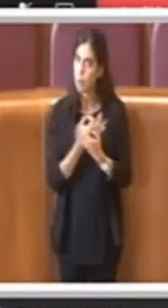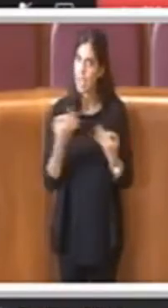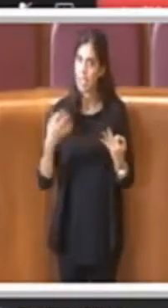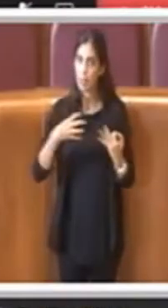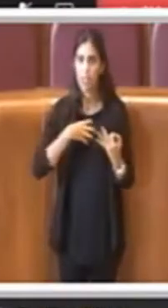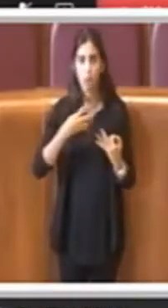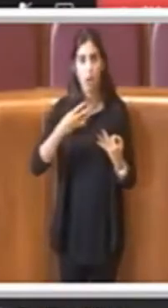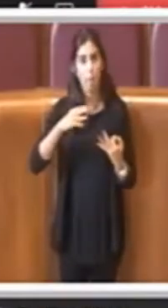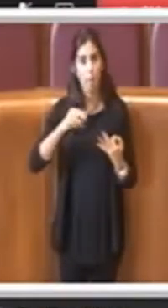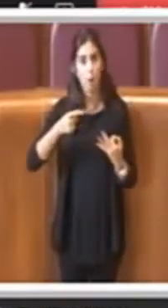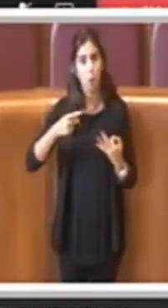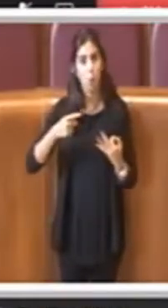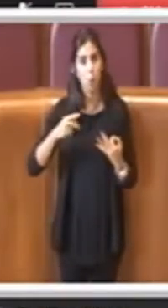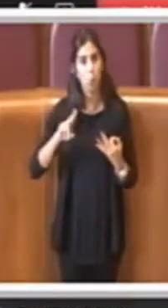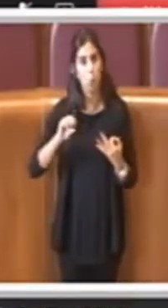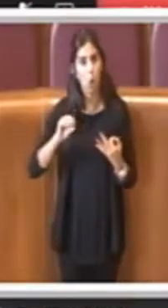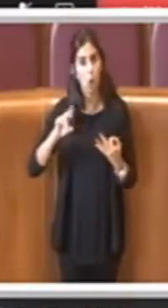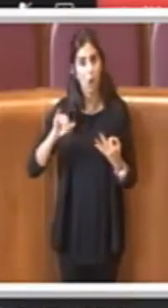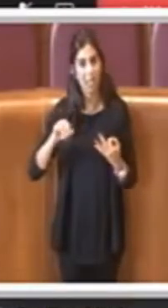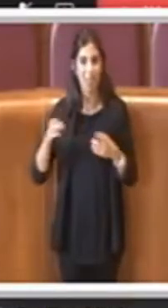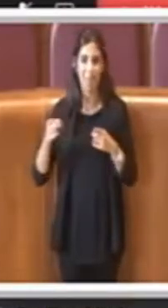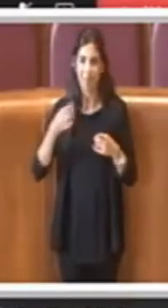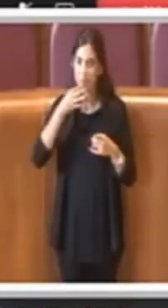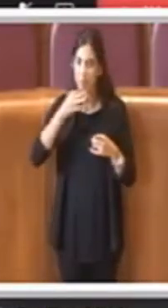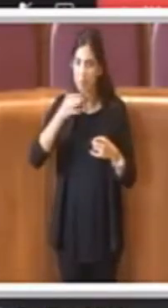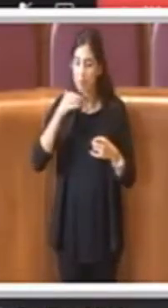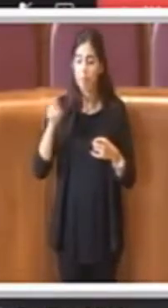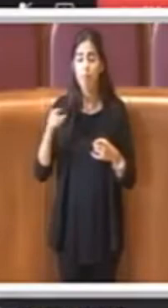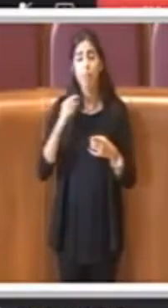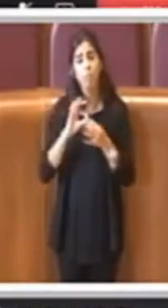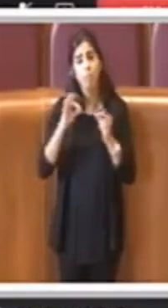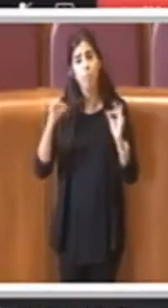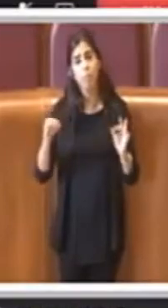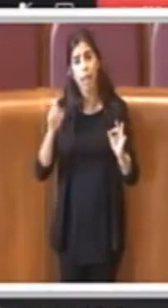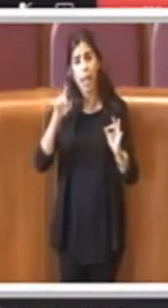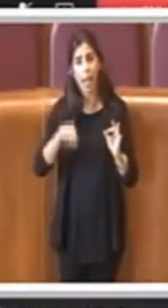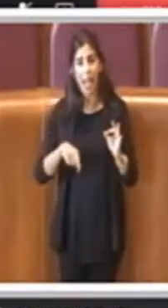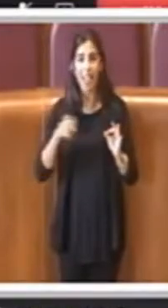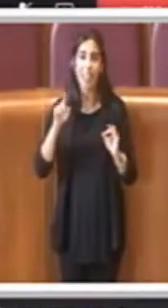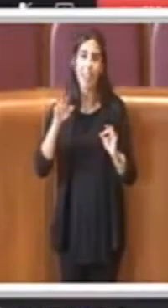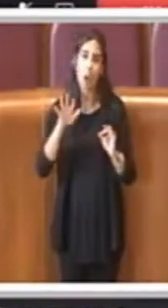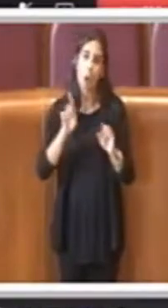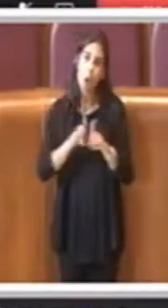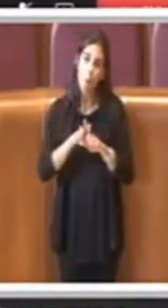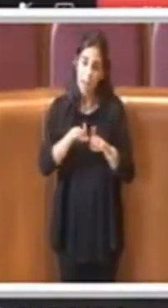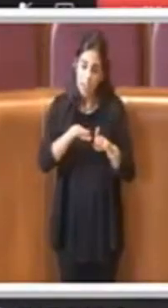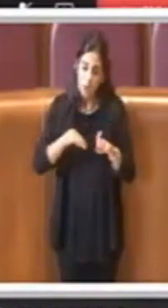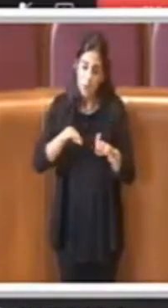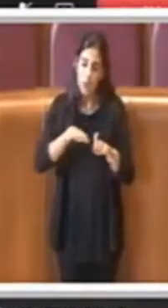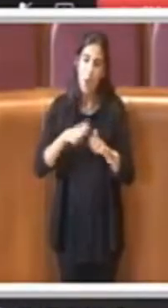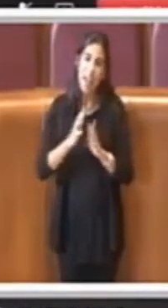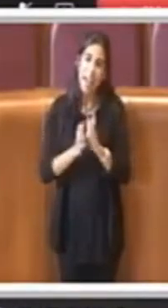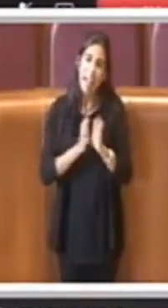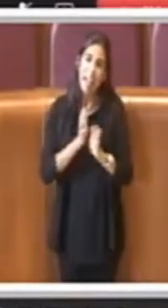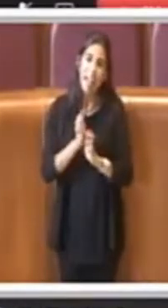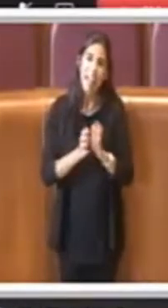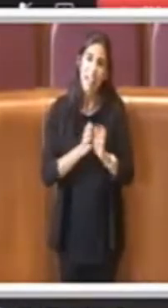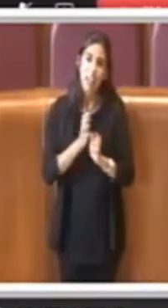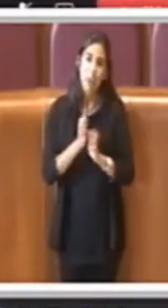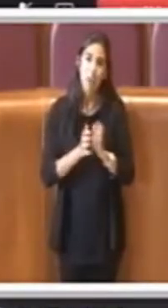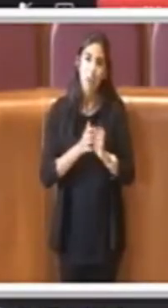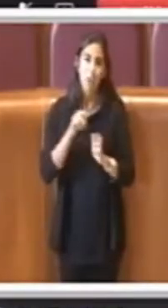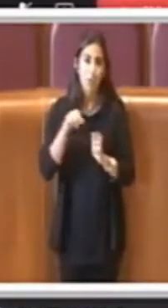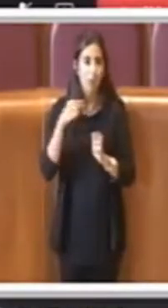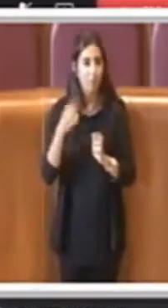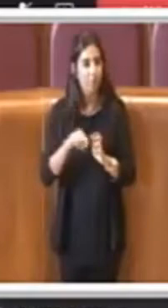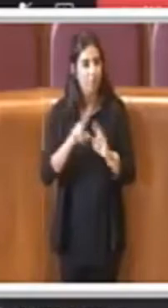che nel suo intervento è riuscito anche a definire quello che un po' è spesso la zona grigia, no? All'interno, diciamo, di questa